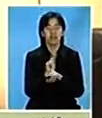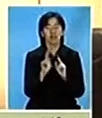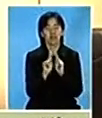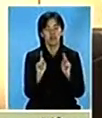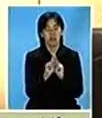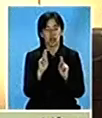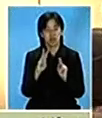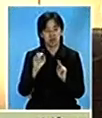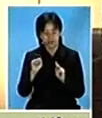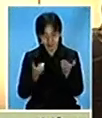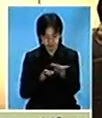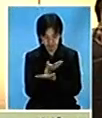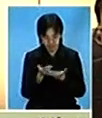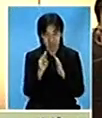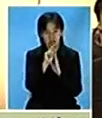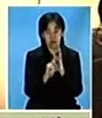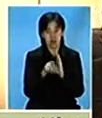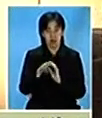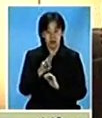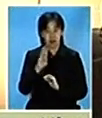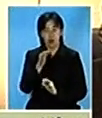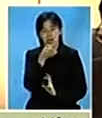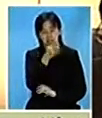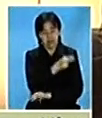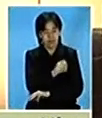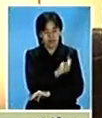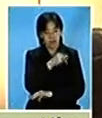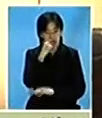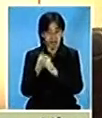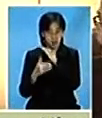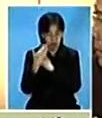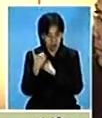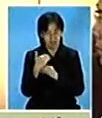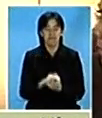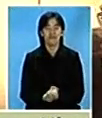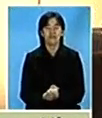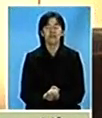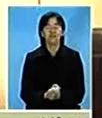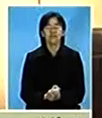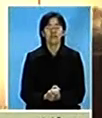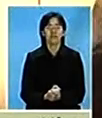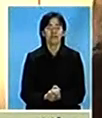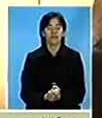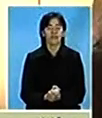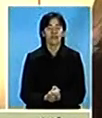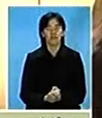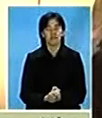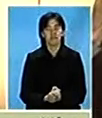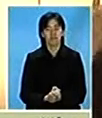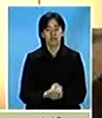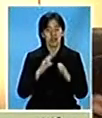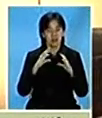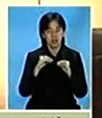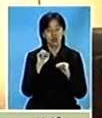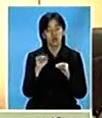วิสามัญพิจารณาร่างพระบัญญัติวิชาชีพการแพทย์แผนไทยพ.ศ.จุดๆตามที่ประชุมวุ